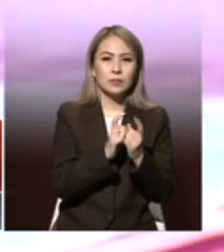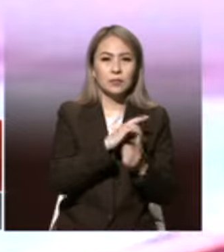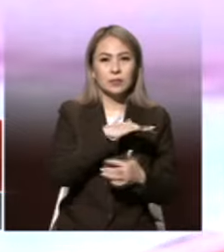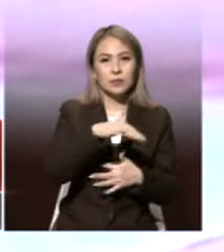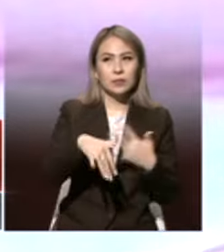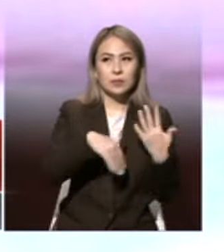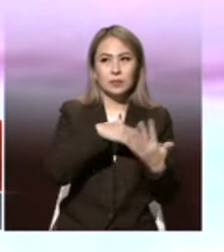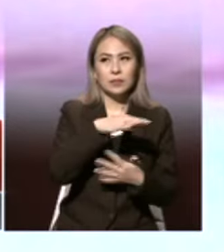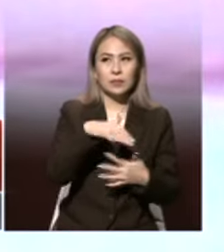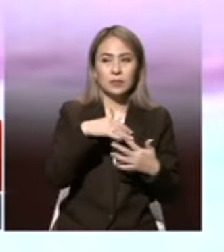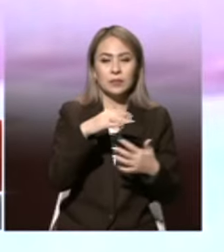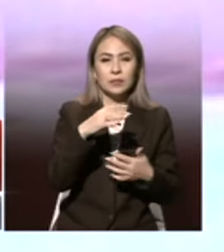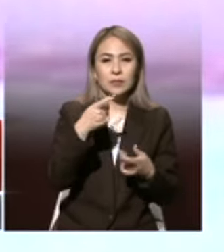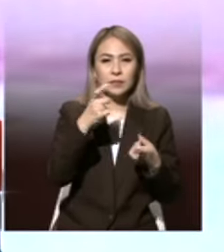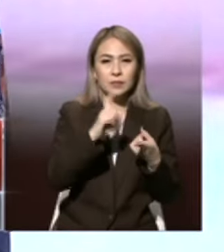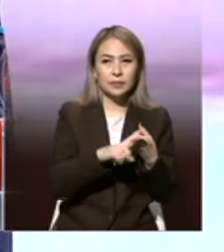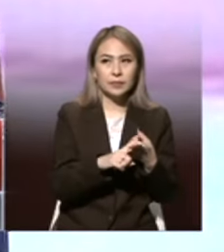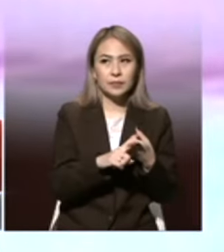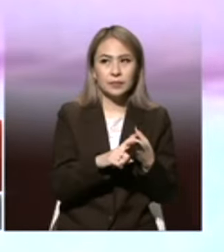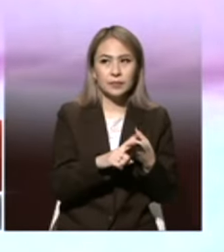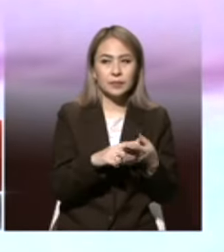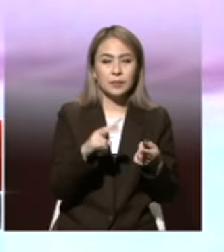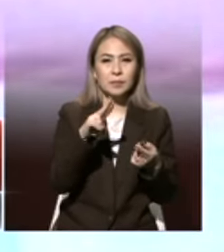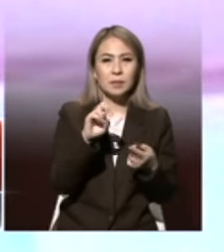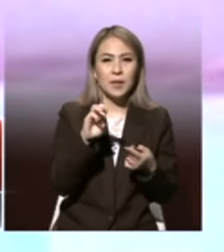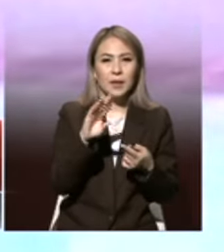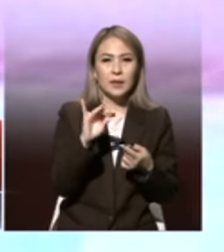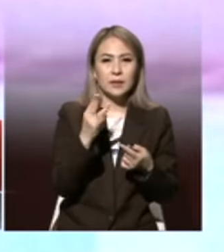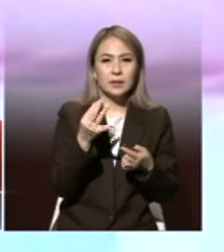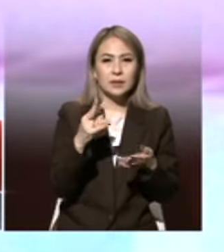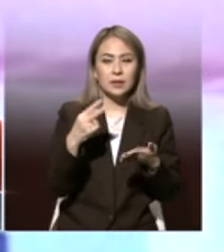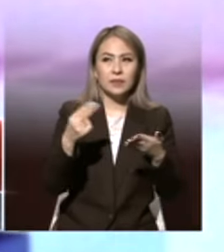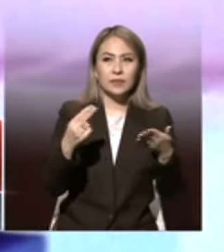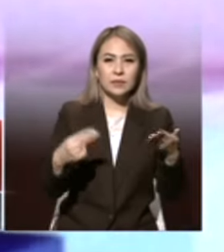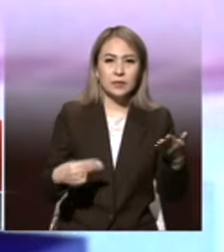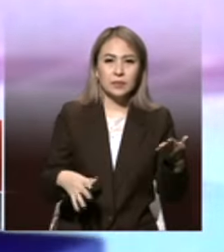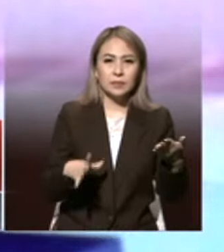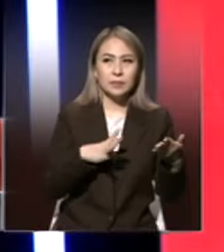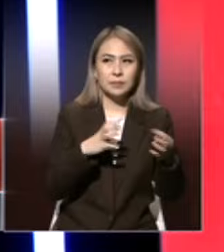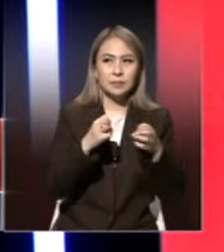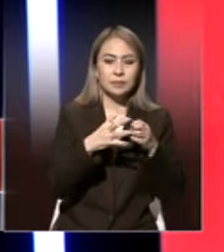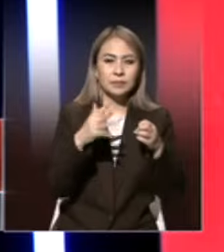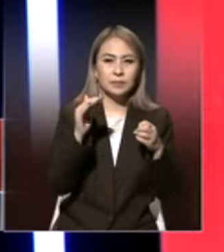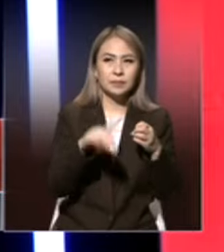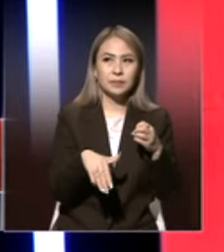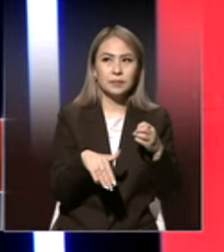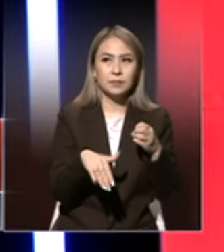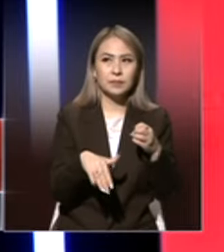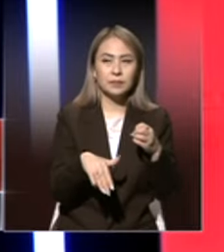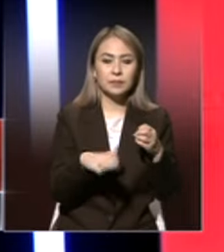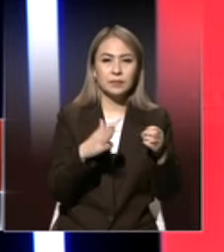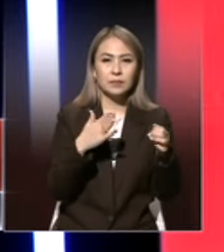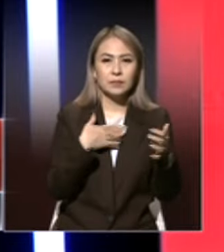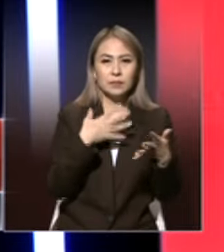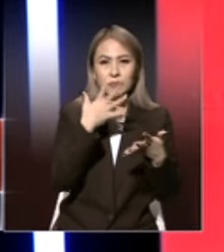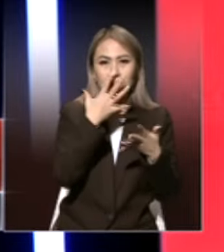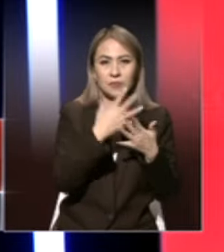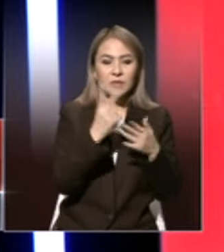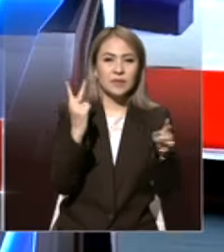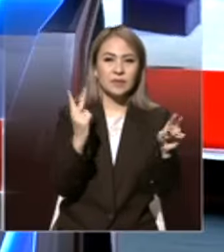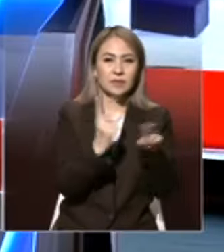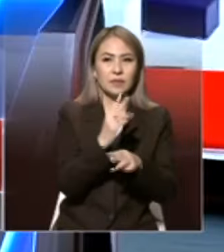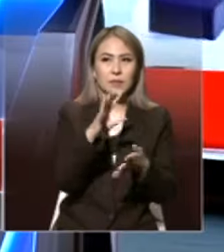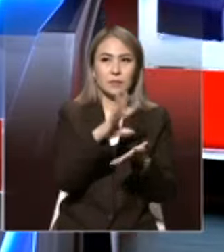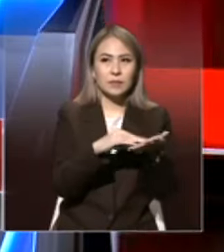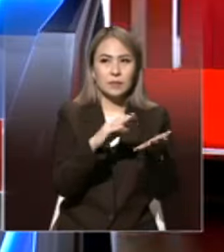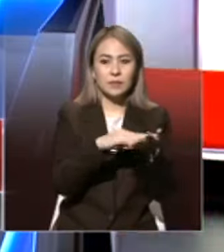арасында қоғамның сұранысына байланысты петиция жазылды, өздеріңіз білесіздер, иә? Қазіргі таңда біз өз тарапымыздан екінші рет